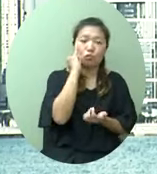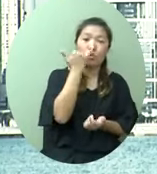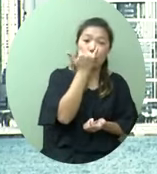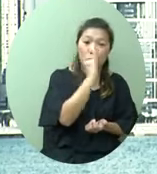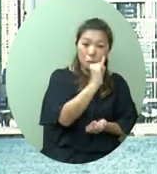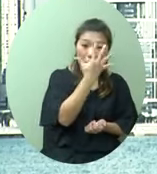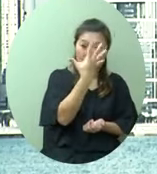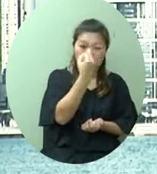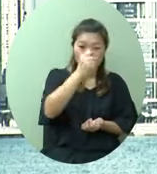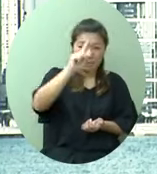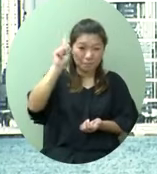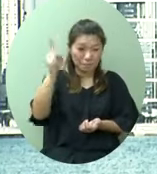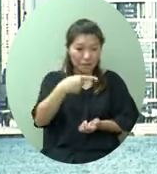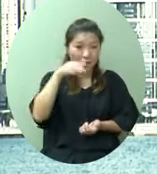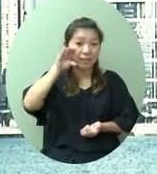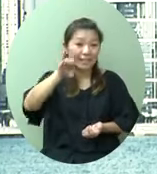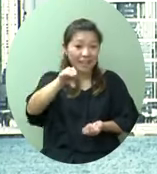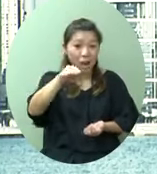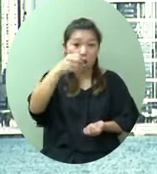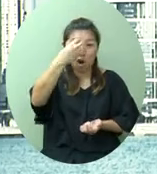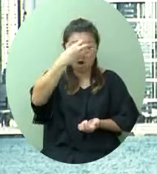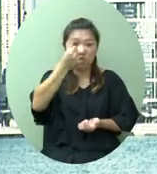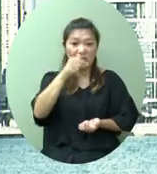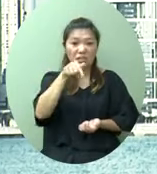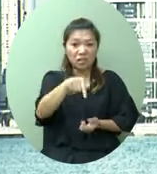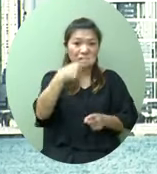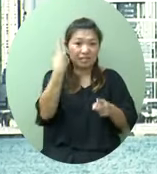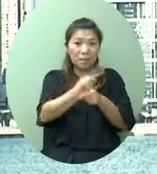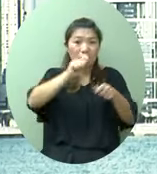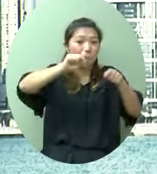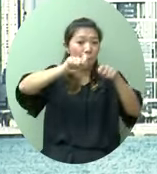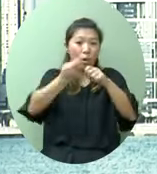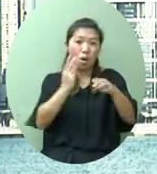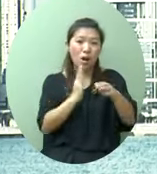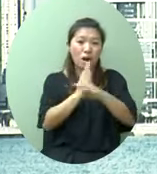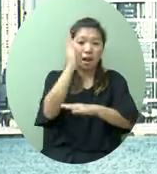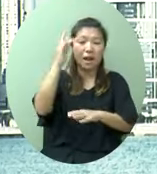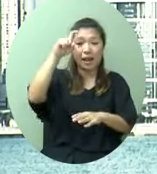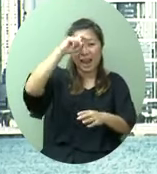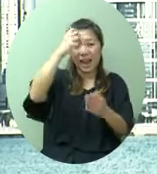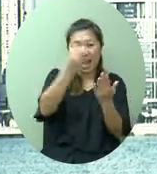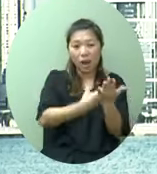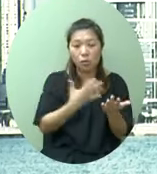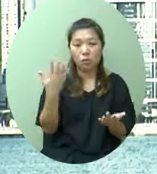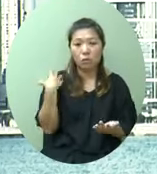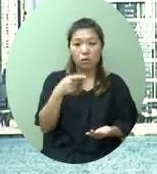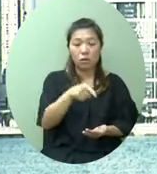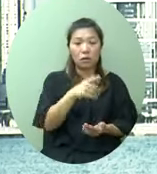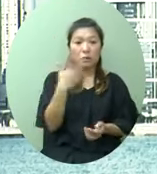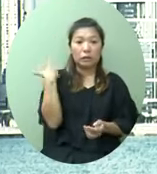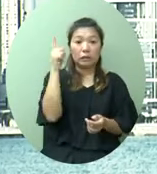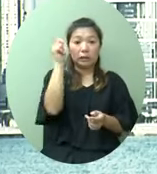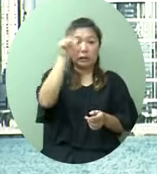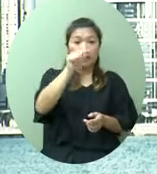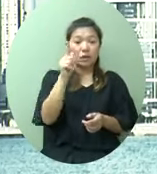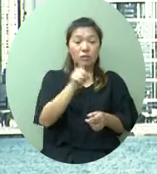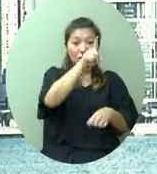650,000億港元啊！650,000億港元呢個數字咧係破紀錄嘅嚇。係比去年同期咧係增加